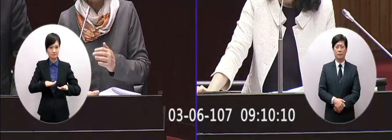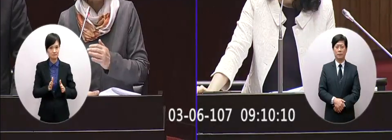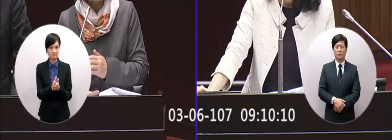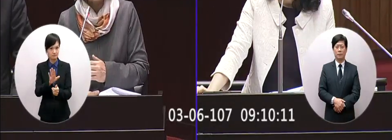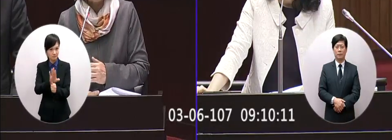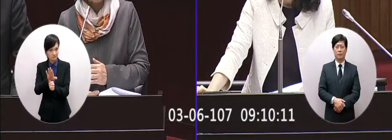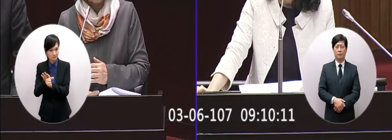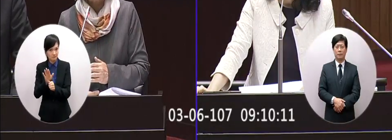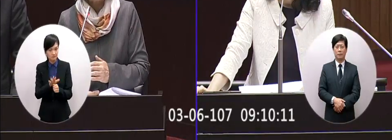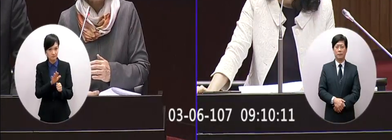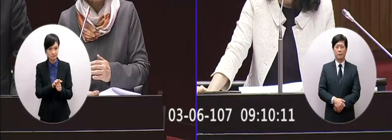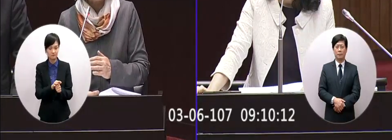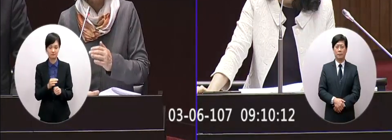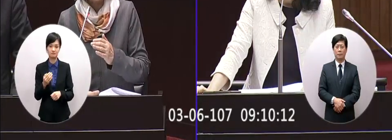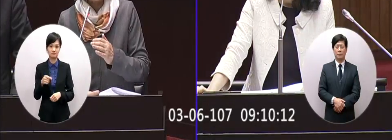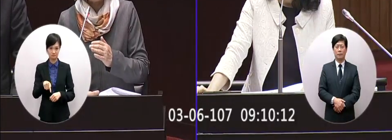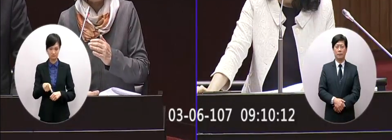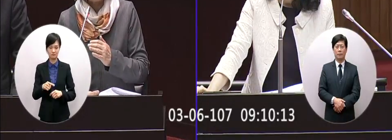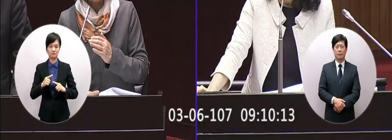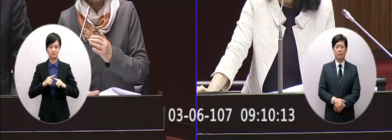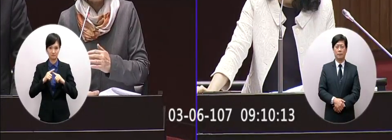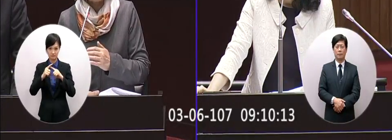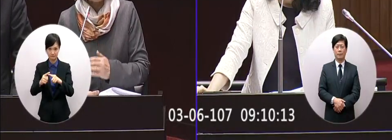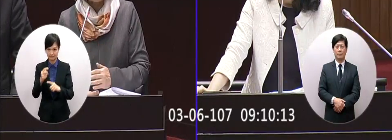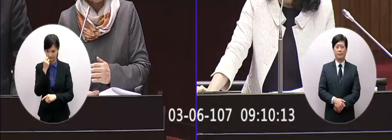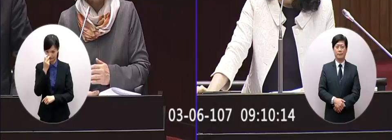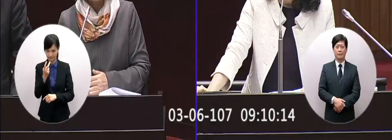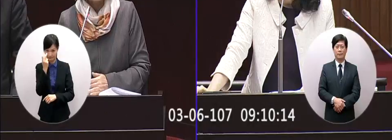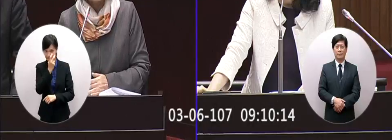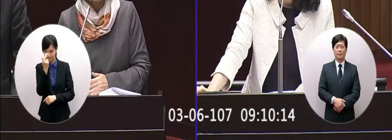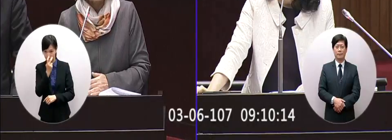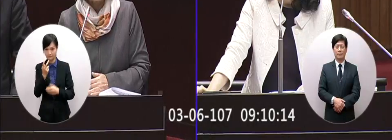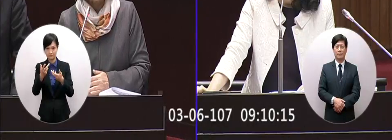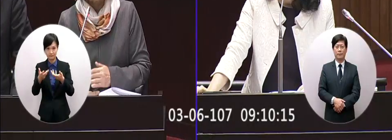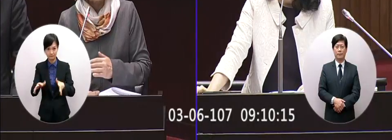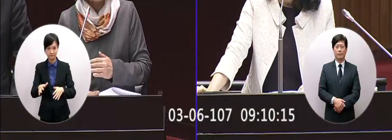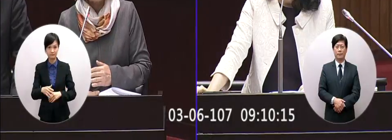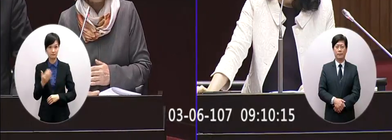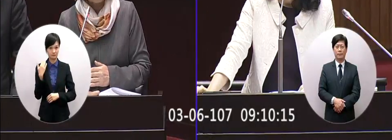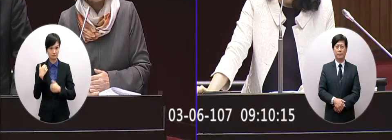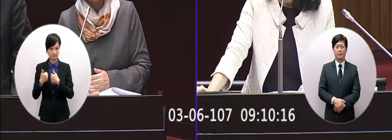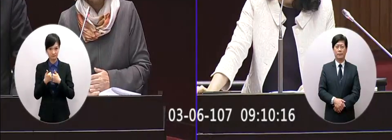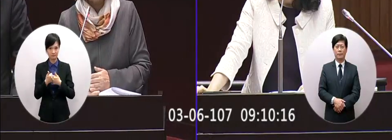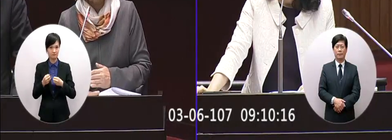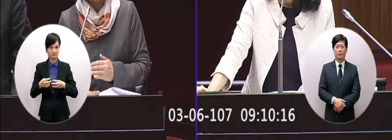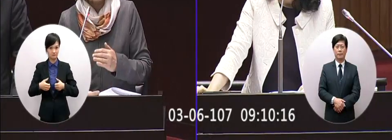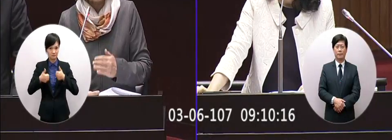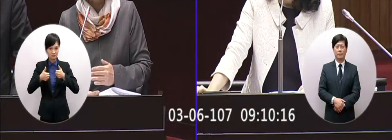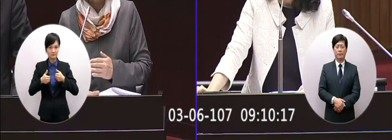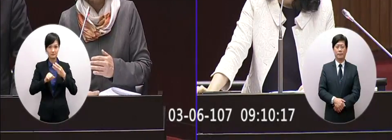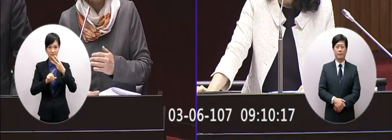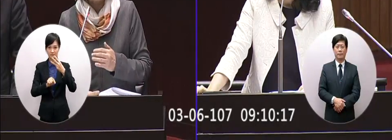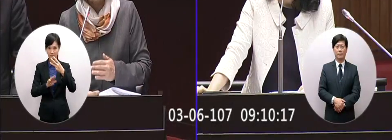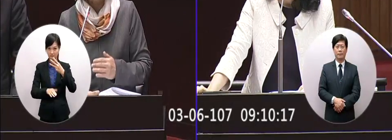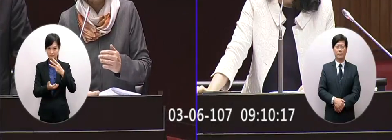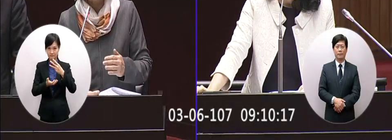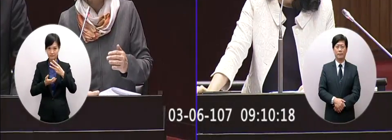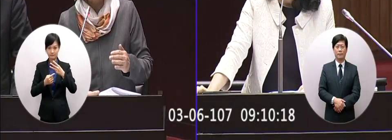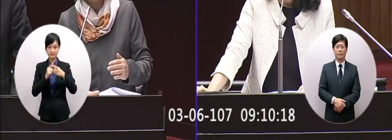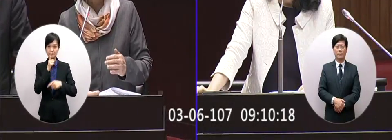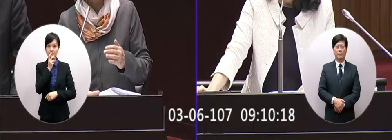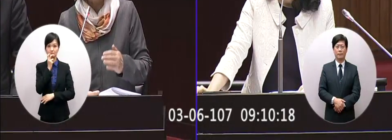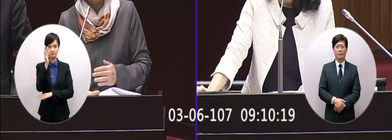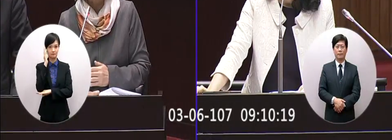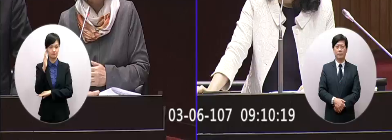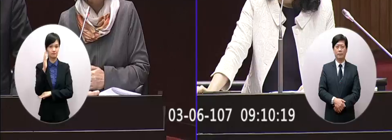分呢已经都去会勘过了那么我们在当时的会议也决定就是3月底之前，那中央就会全部